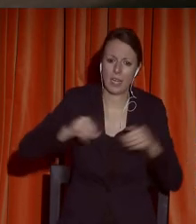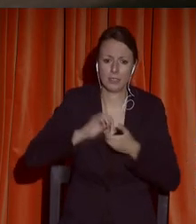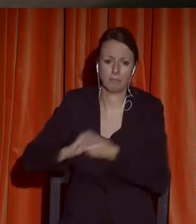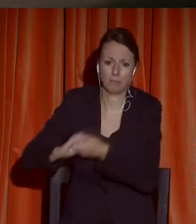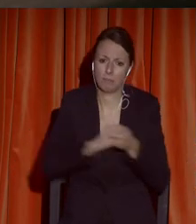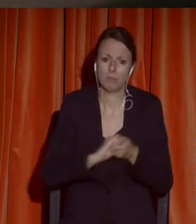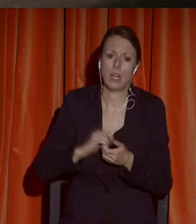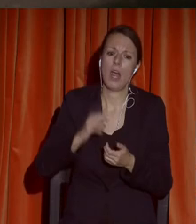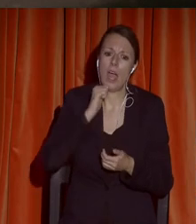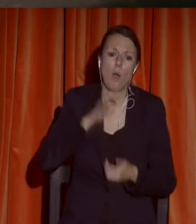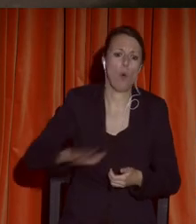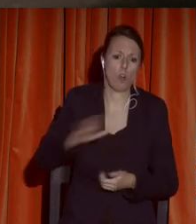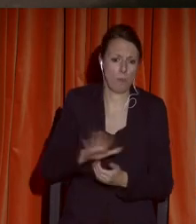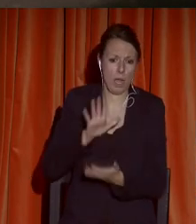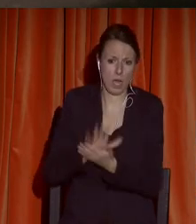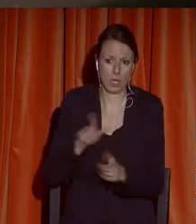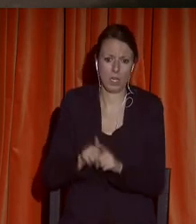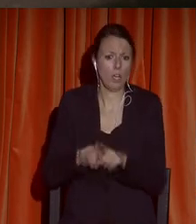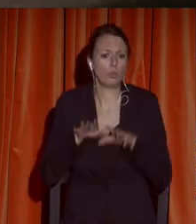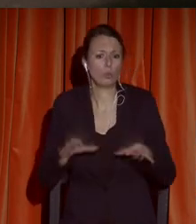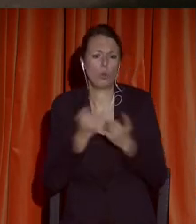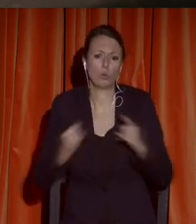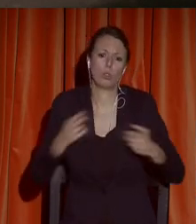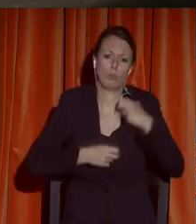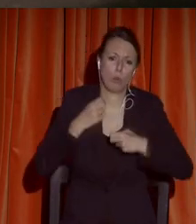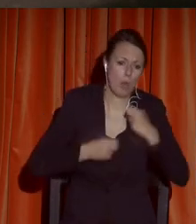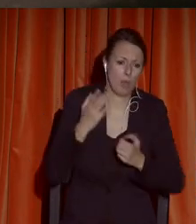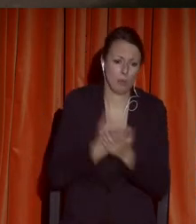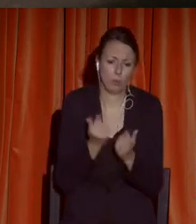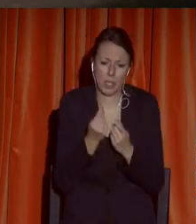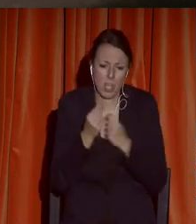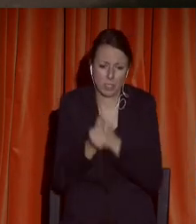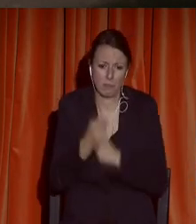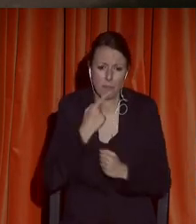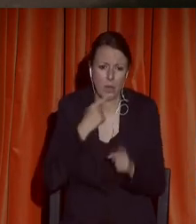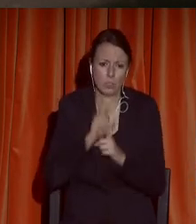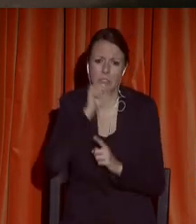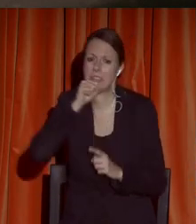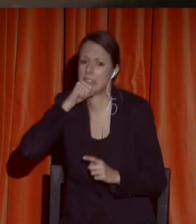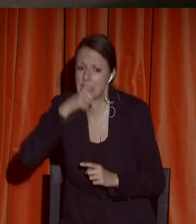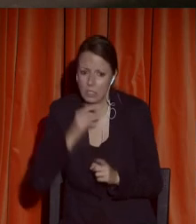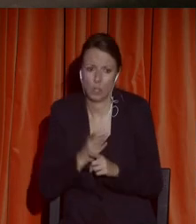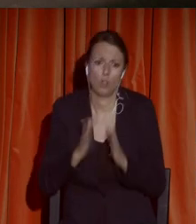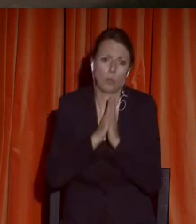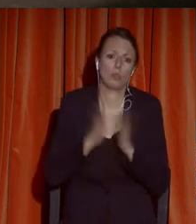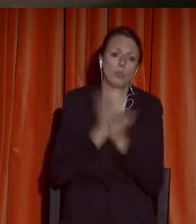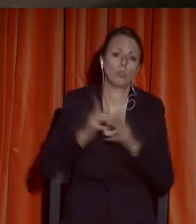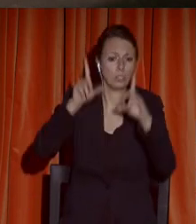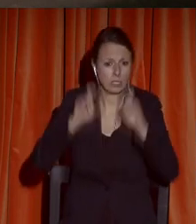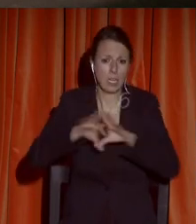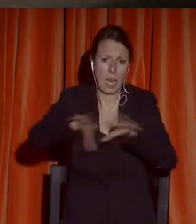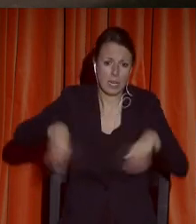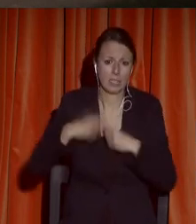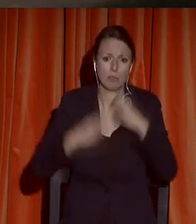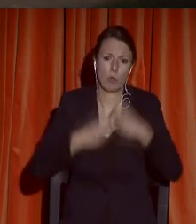wiele problemów, które się pojawia, także tych demograficznych, gdzie nie starczy na wszystko pieniędzy, zaczniemy na kanwie problemów społecznych budować sobie